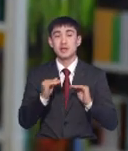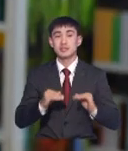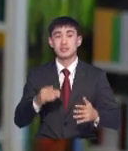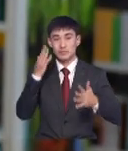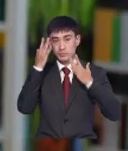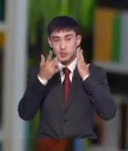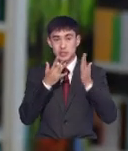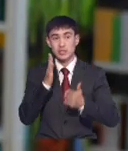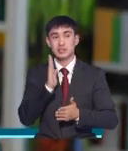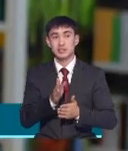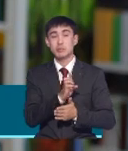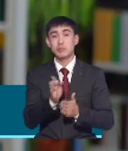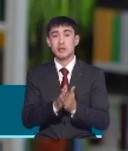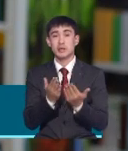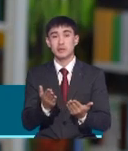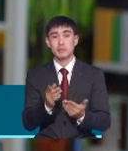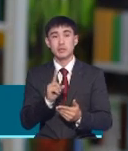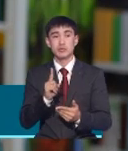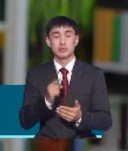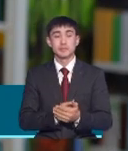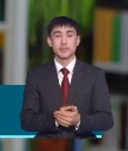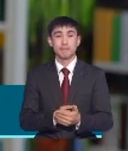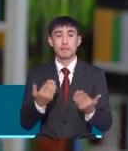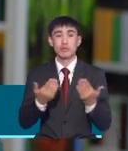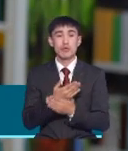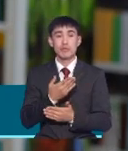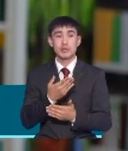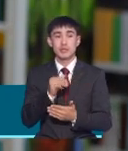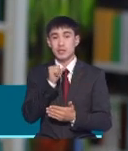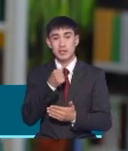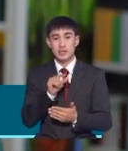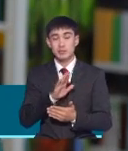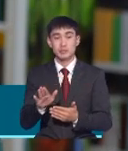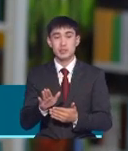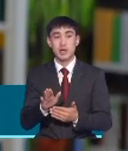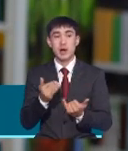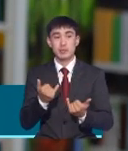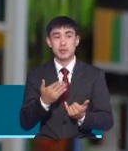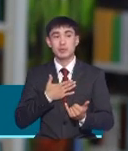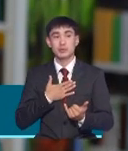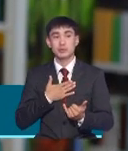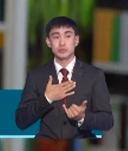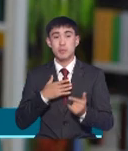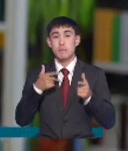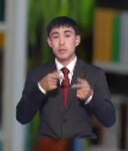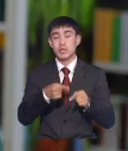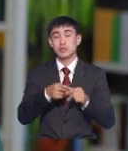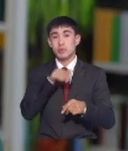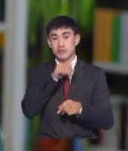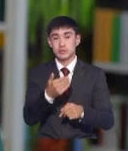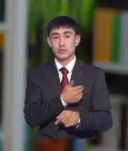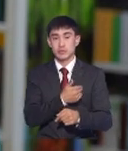стала стать библиотекарем почему-то многие не хотят быть библиотекарем а меня почему-то Потянула на эту